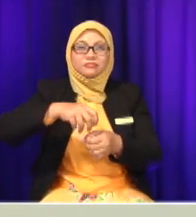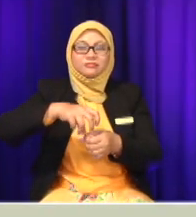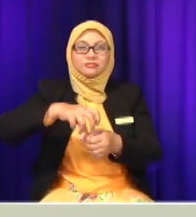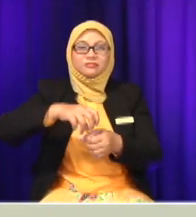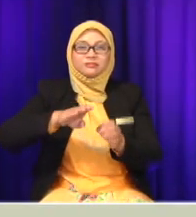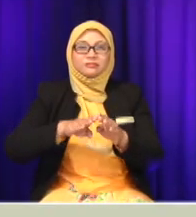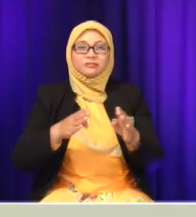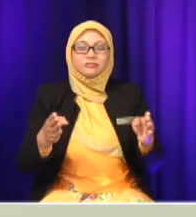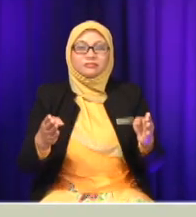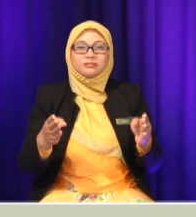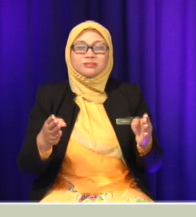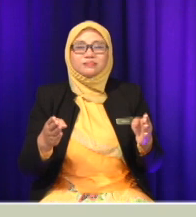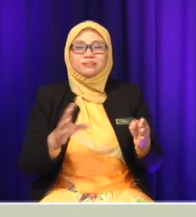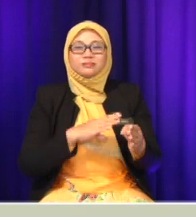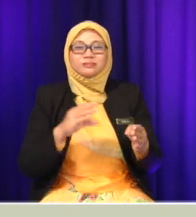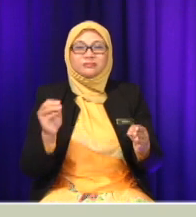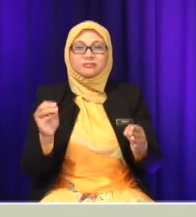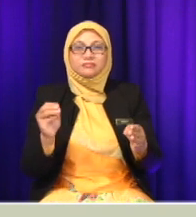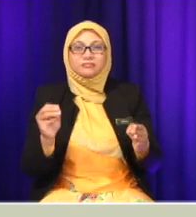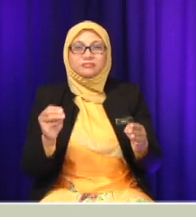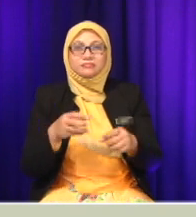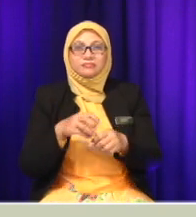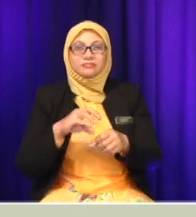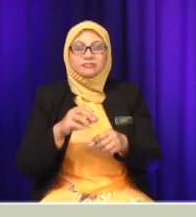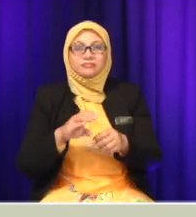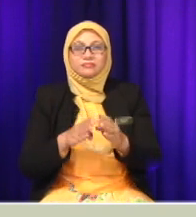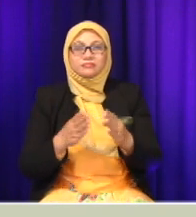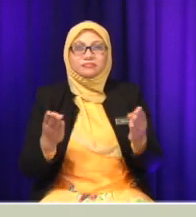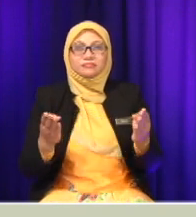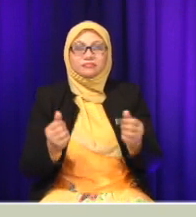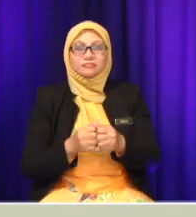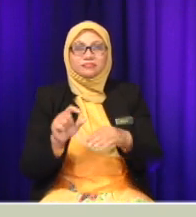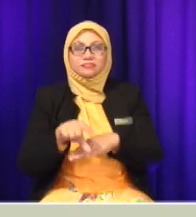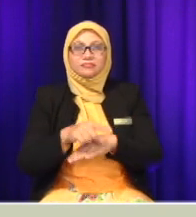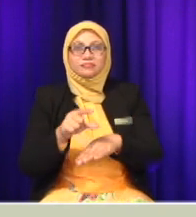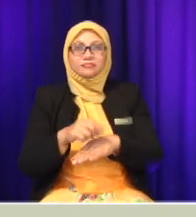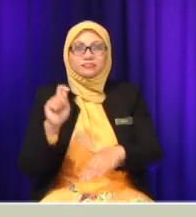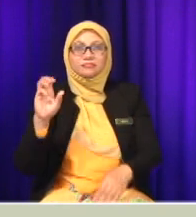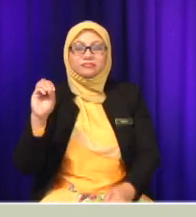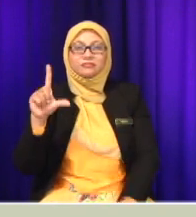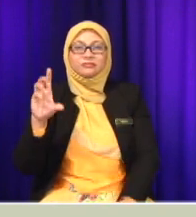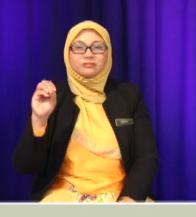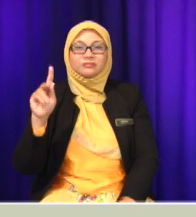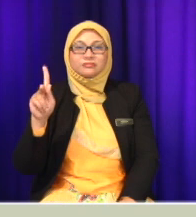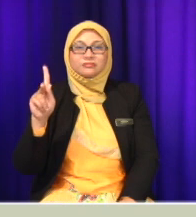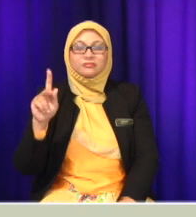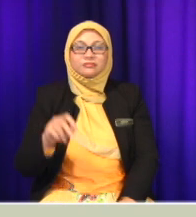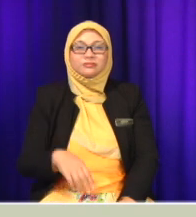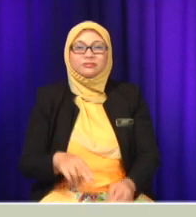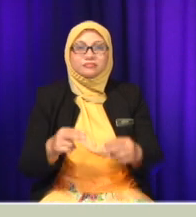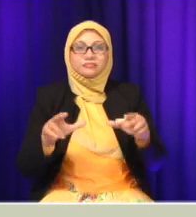jumplang dan kita laraskan kelegang injap dengan menggunakan tolok perasa okey ukuran yang ditetapkan iaitu